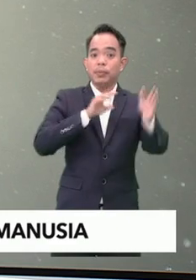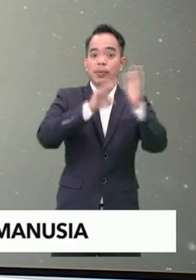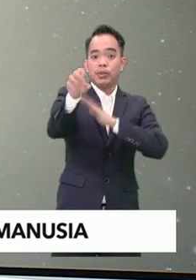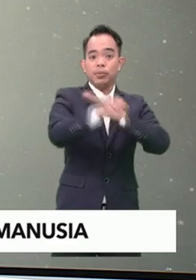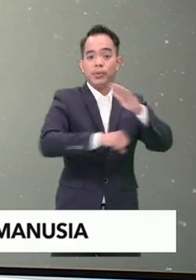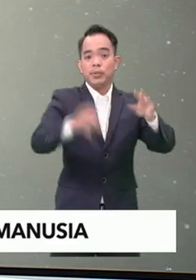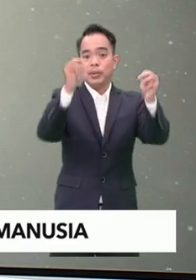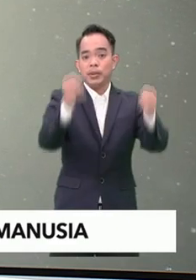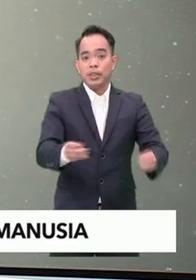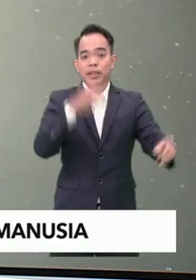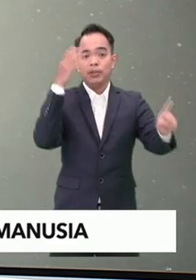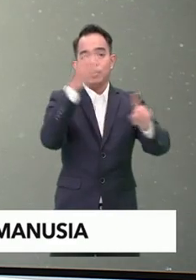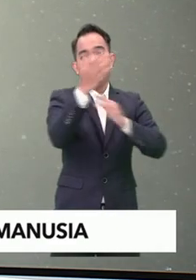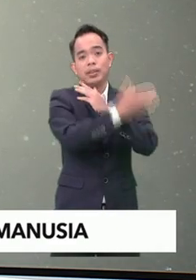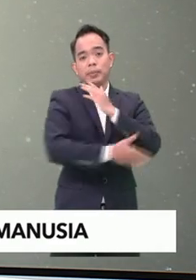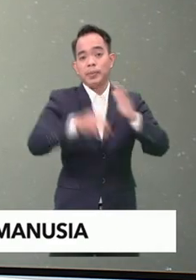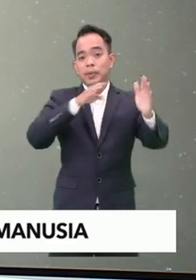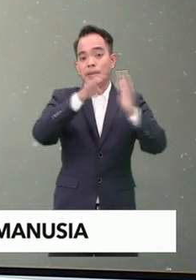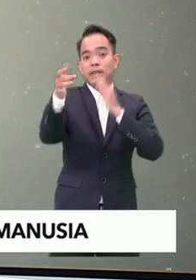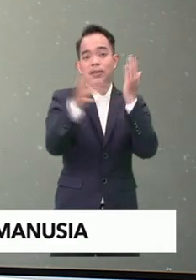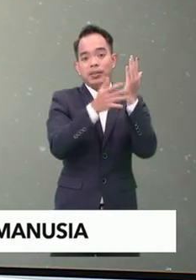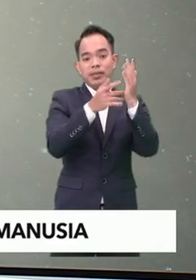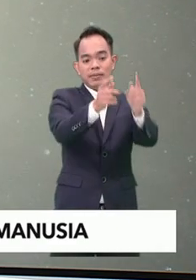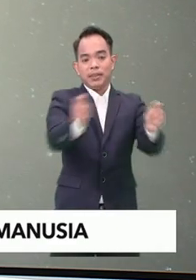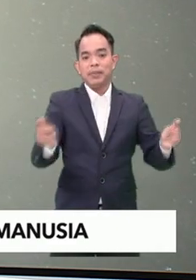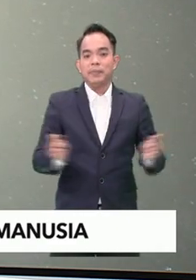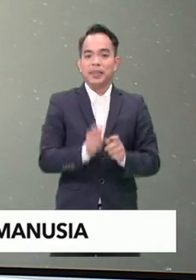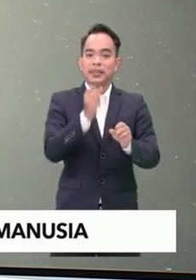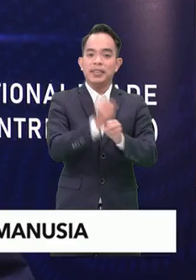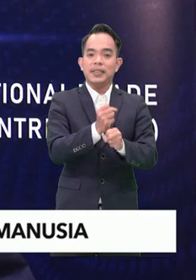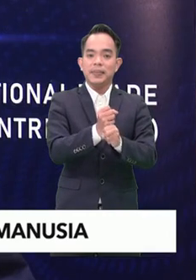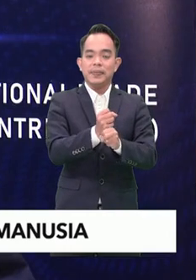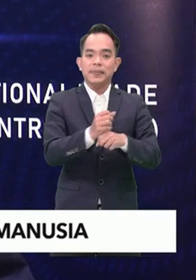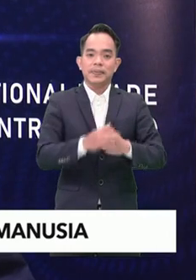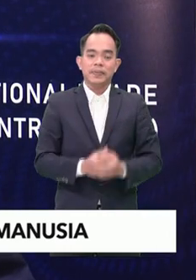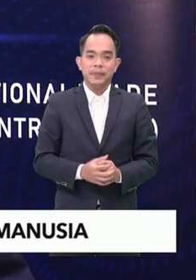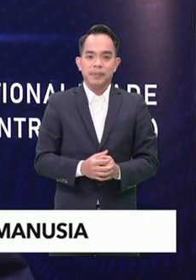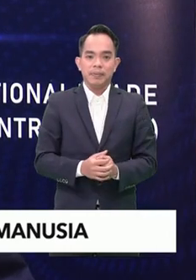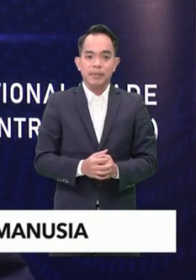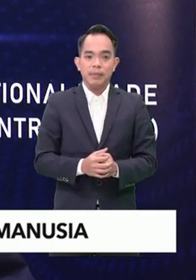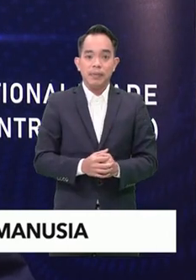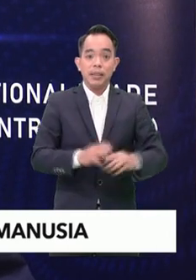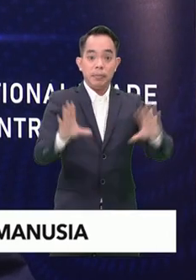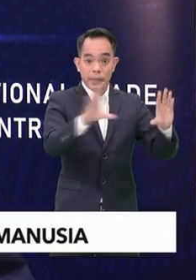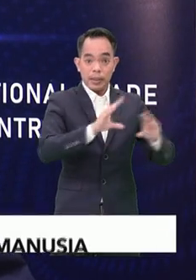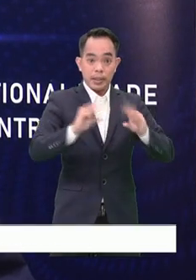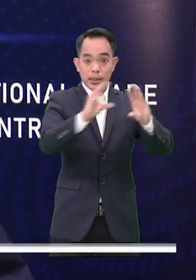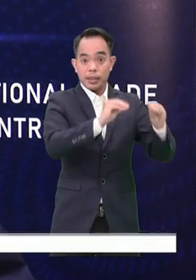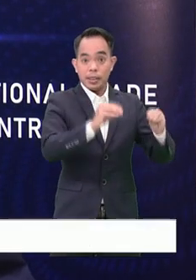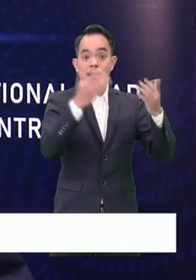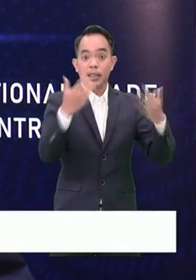tujuh negara dalam pembangunan teknologi di tempat kerja persidangannya sudah ada